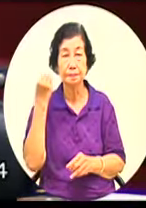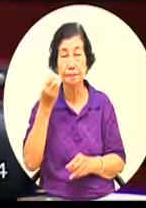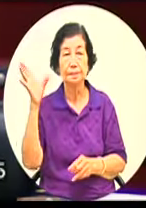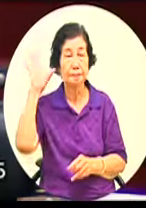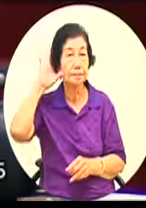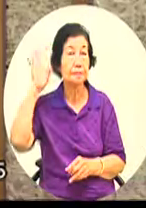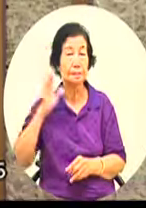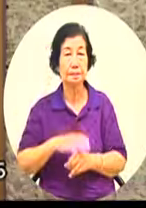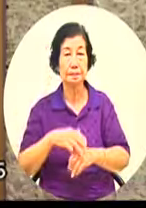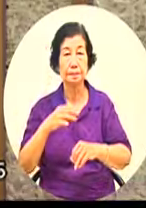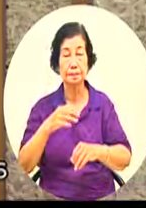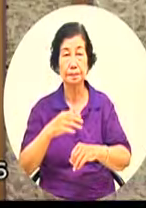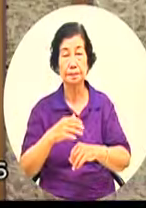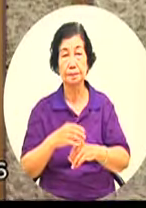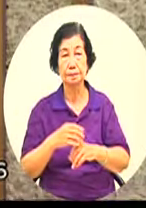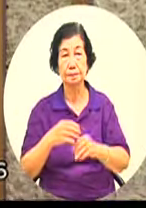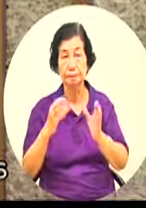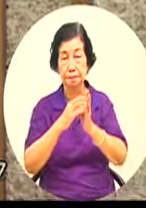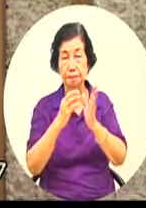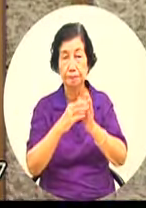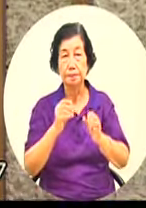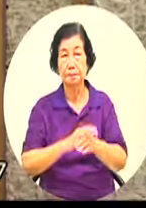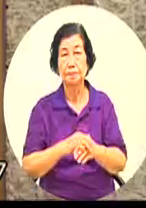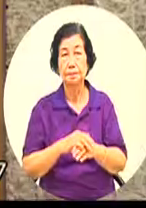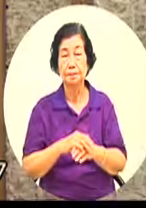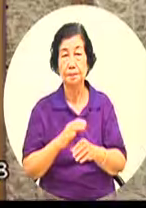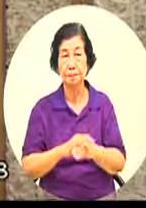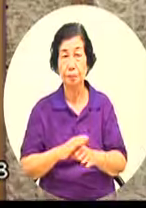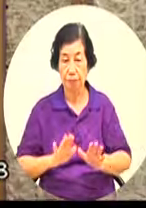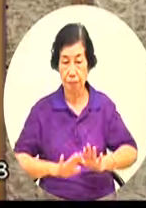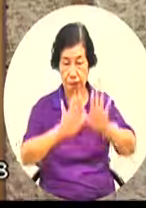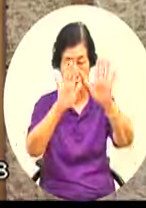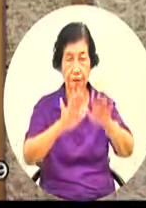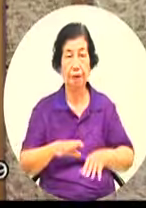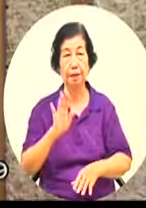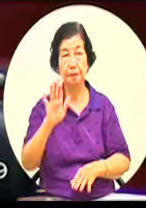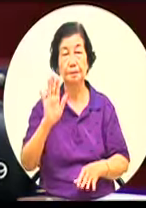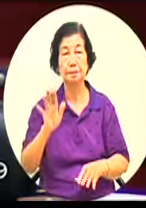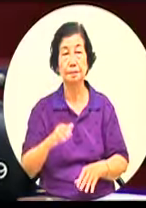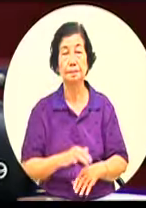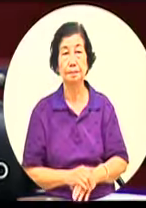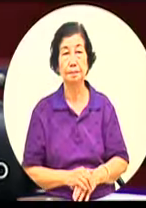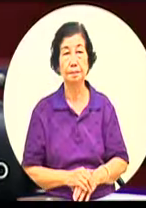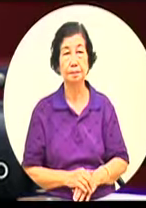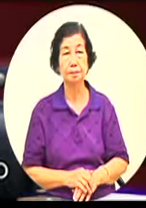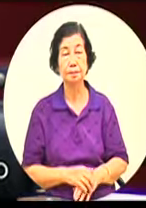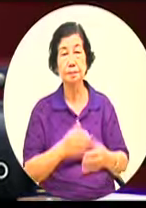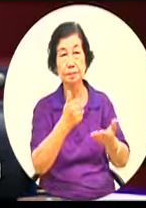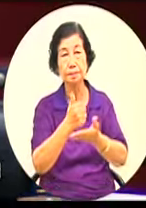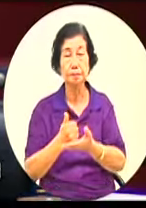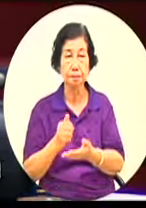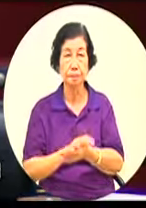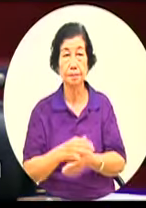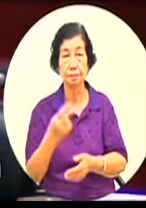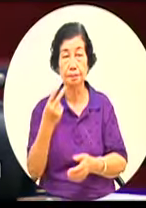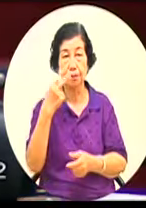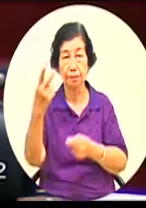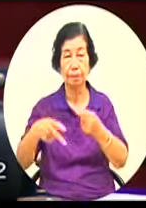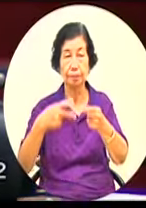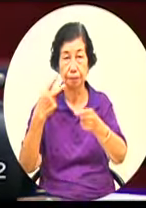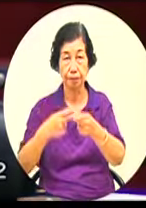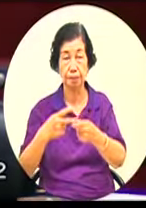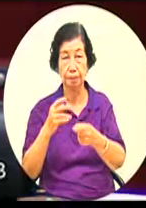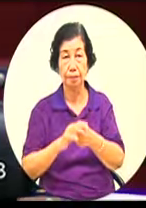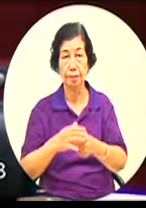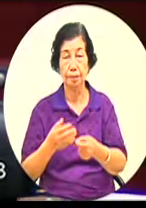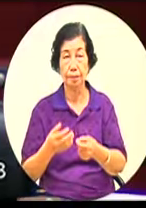们有参与努力，并当然不是只有 有成长，是不是？ 是。 好，那麻烦你也把那个这两年的成长的数